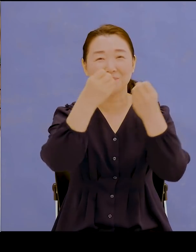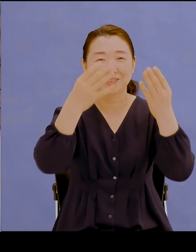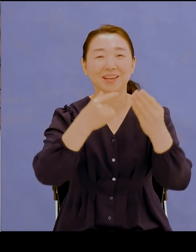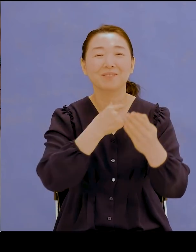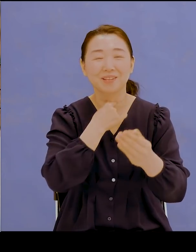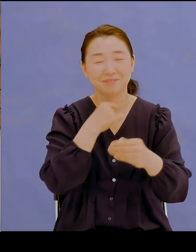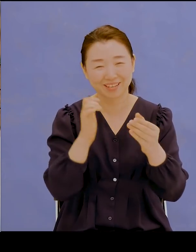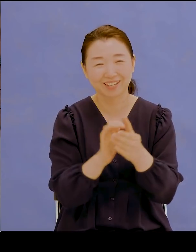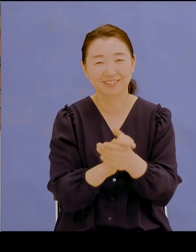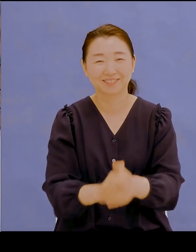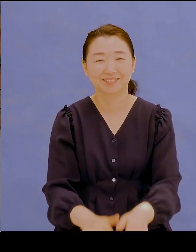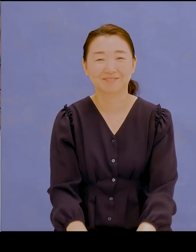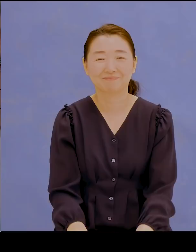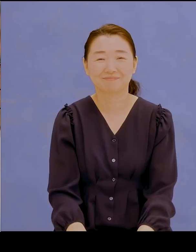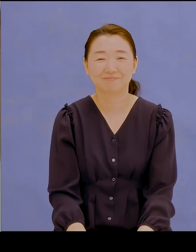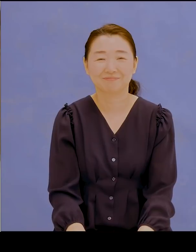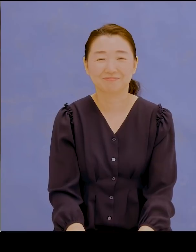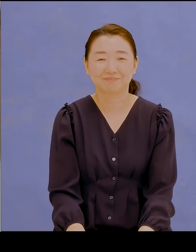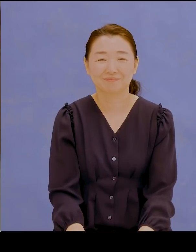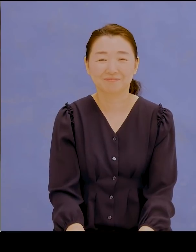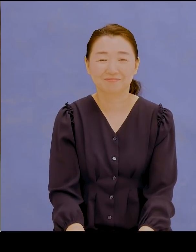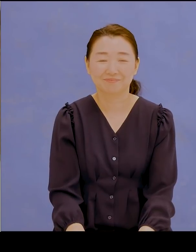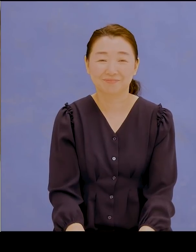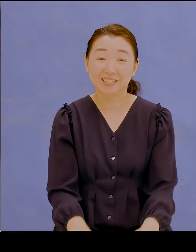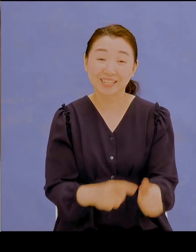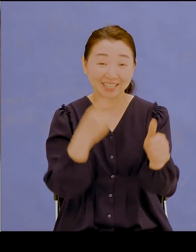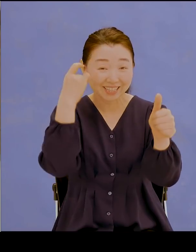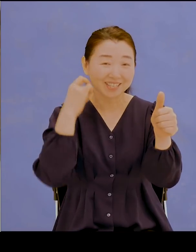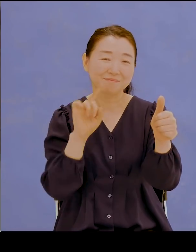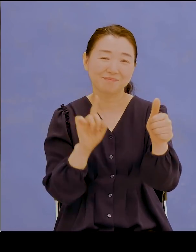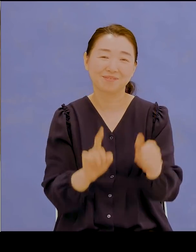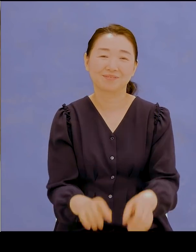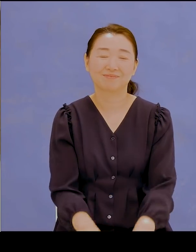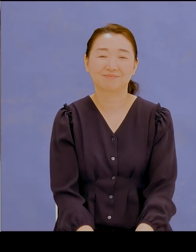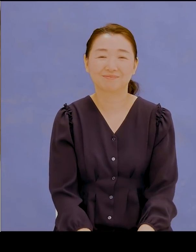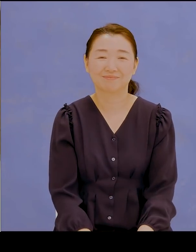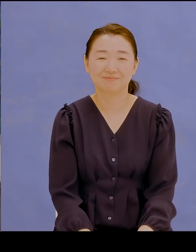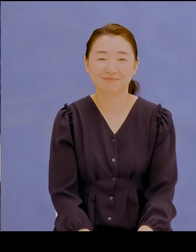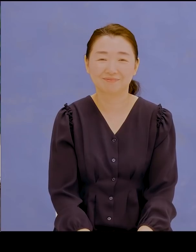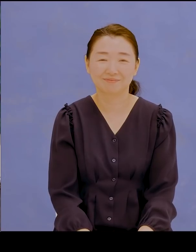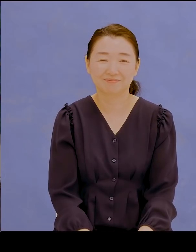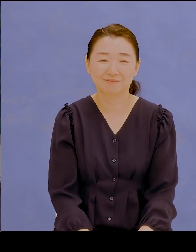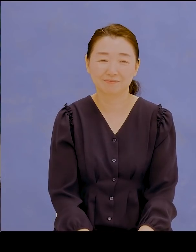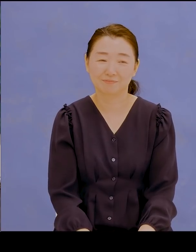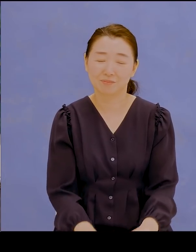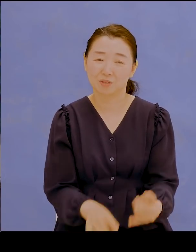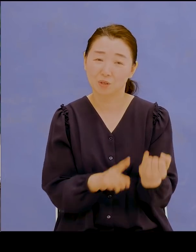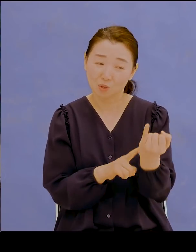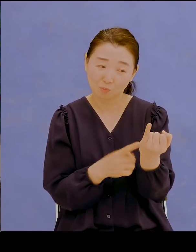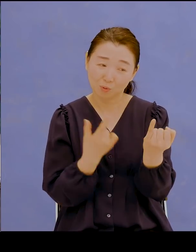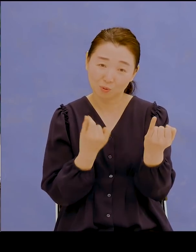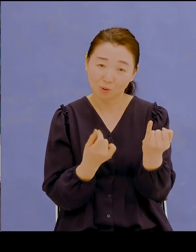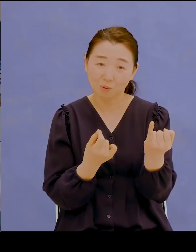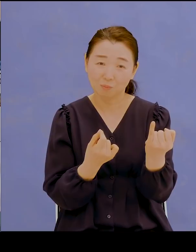아멘. 아멘입니다. 와. 네. 네, 너무 우리 이정숙 씨는 어떻게 들으셨어요? 아 진짜 김원희 씨처럼